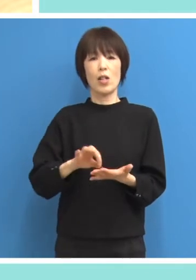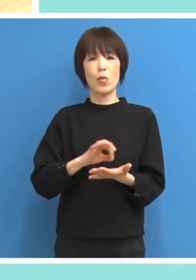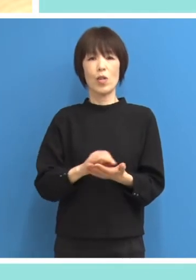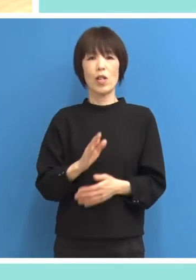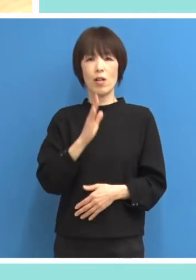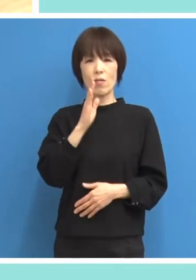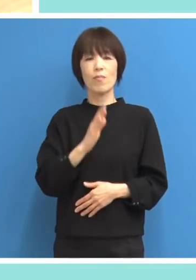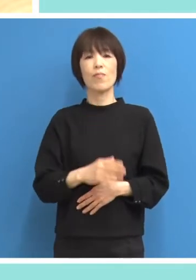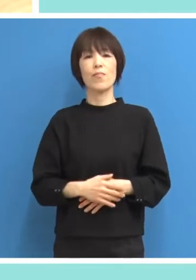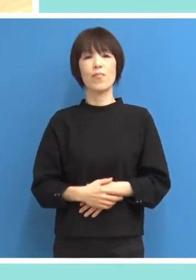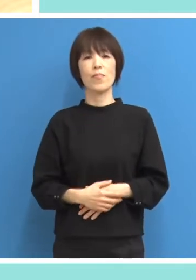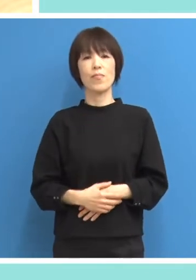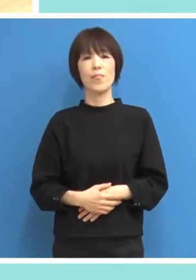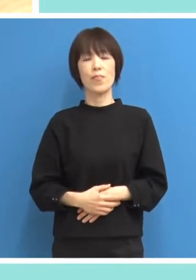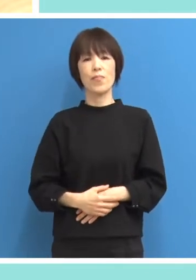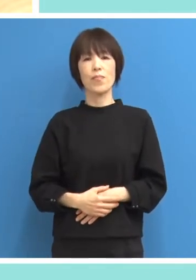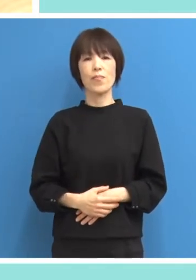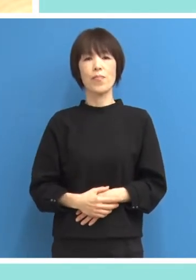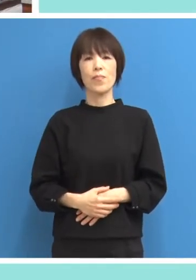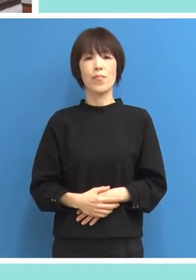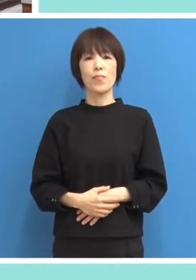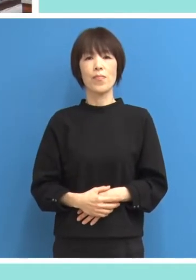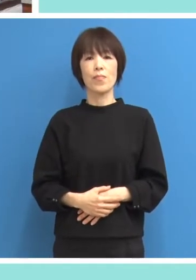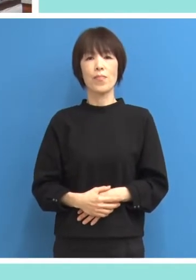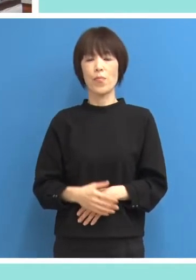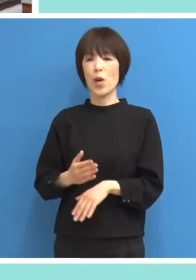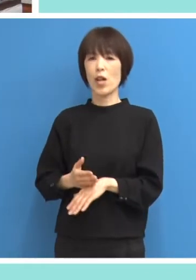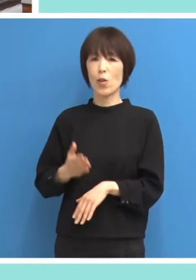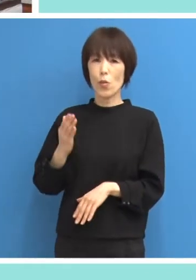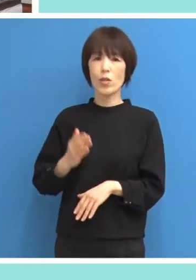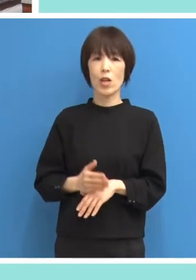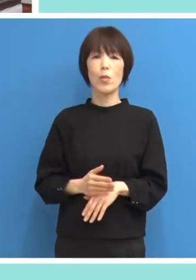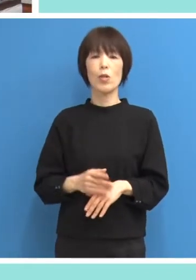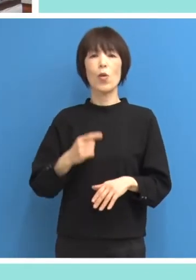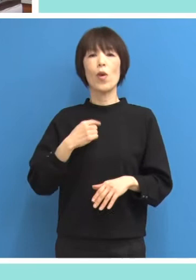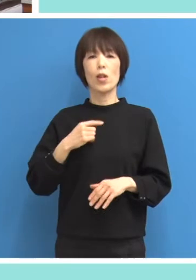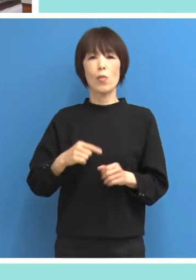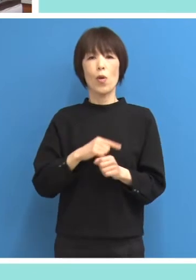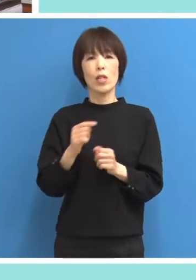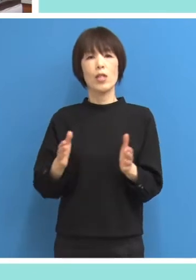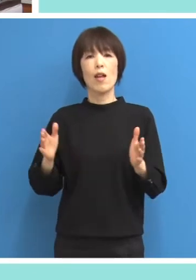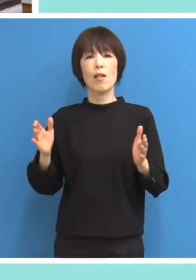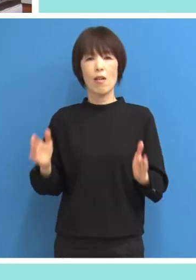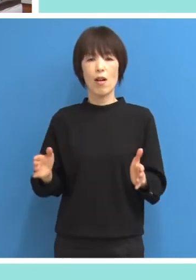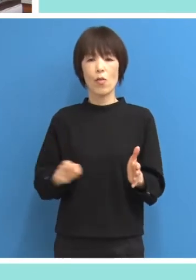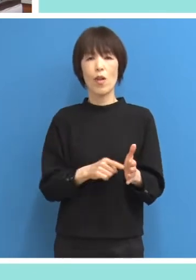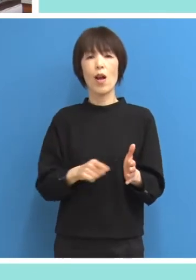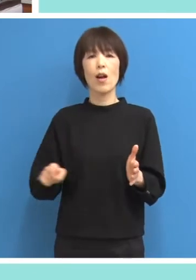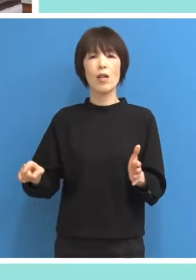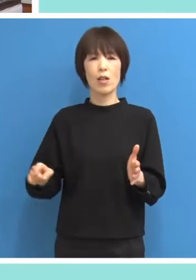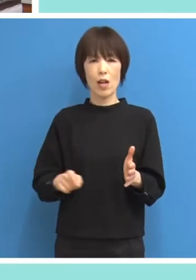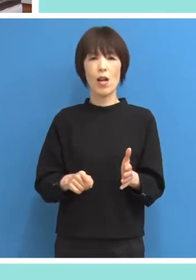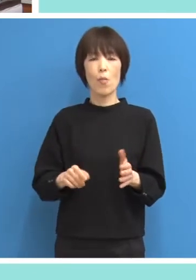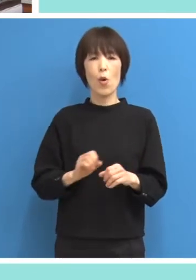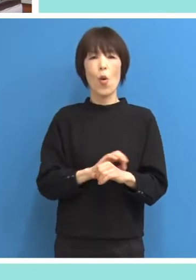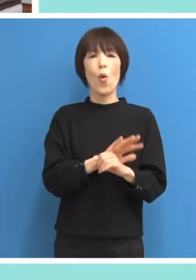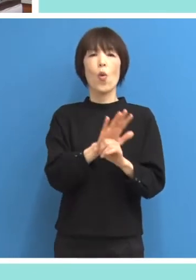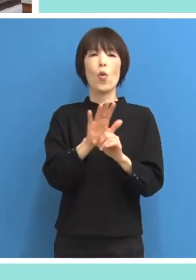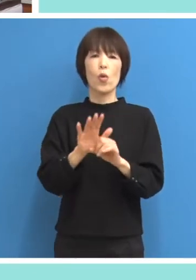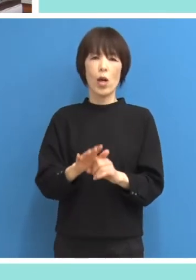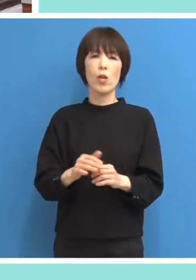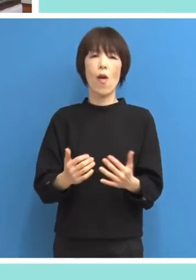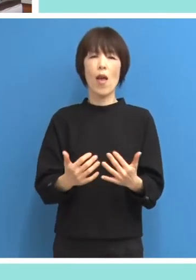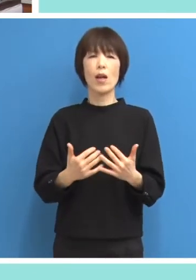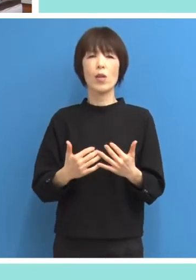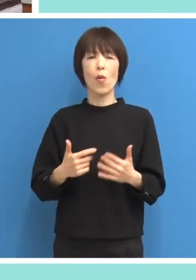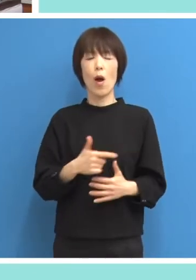後も活用いただければと思っています。 ありがとうございます。もうなんか私も1年こう仕事をしていく中で、本当にこうコロナ